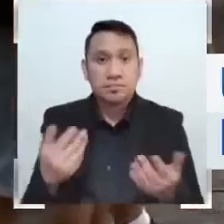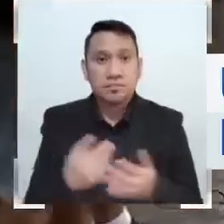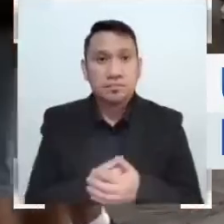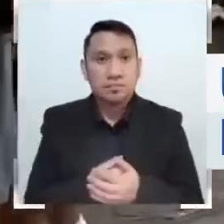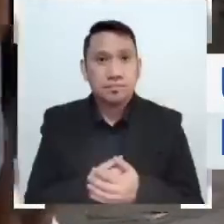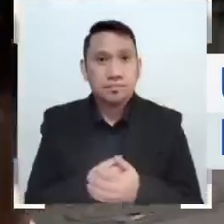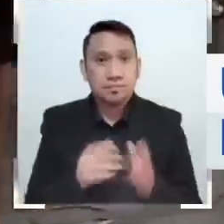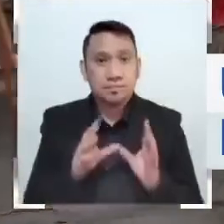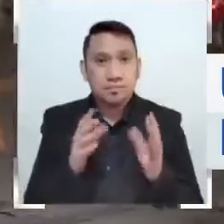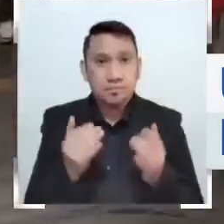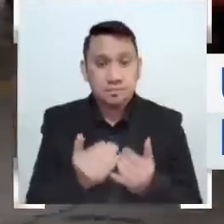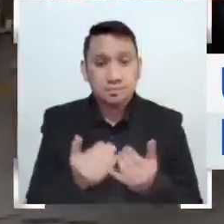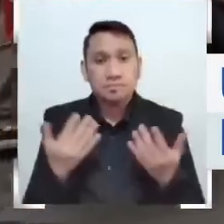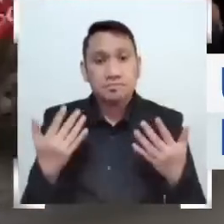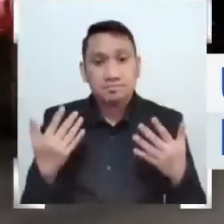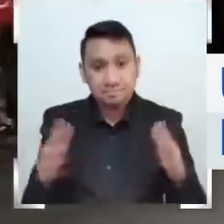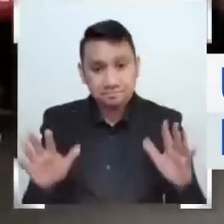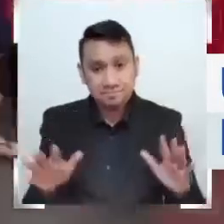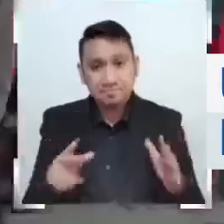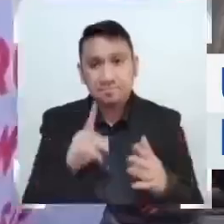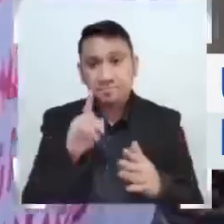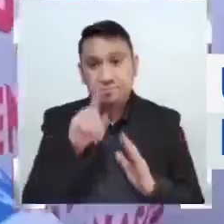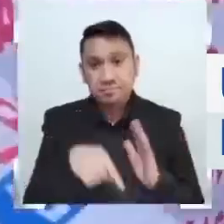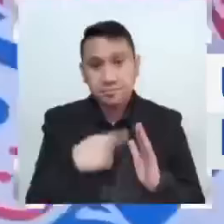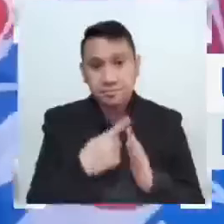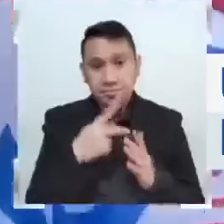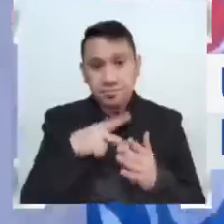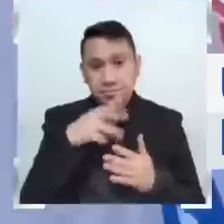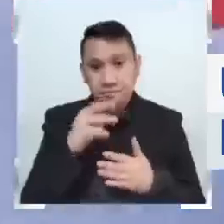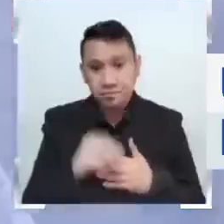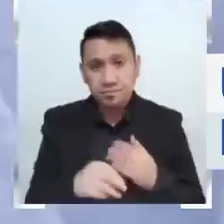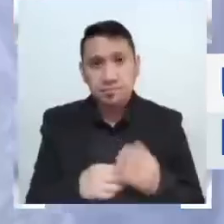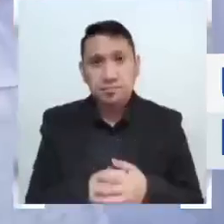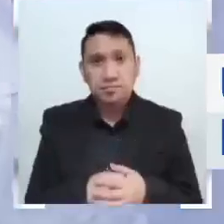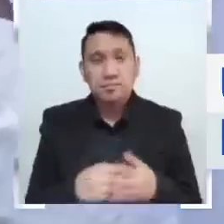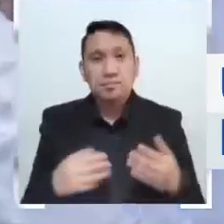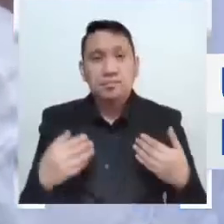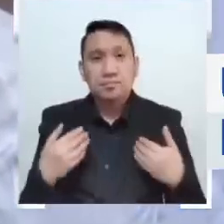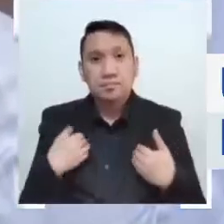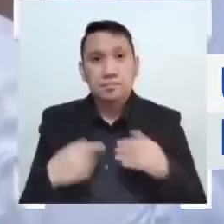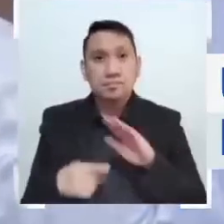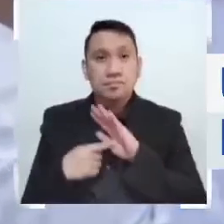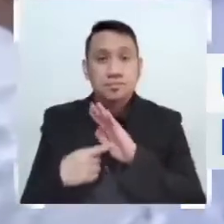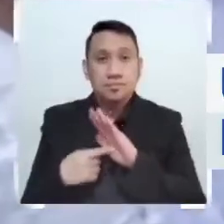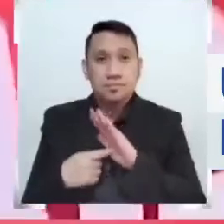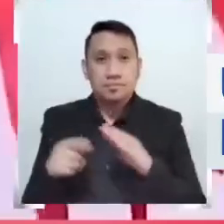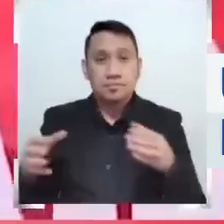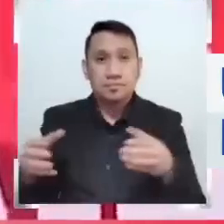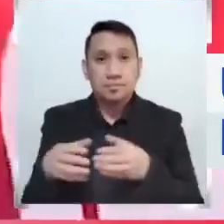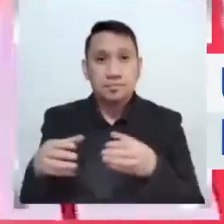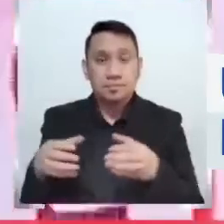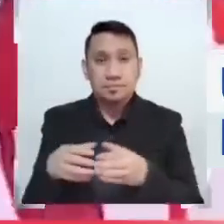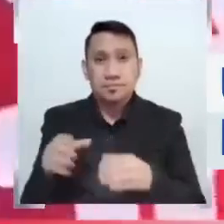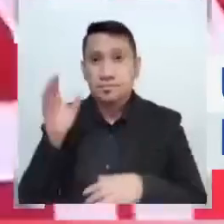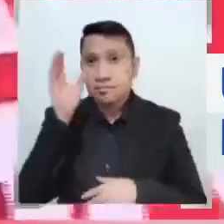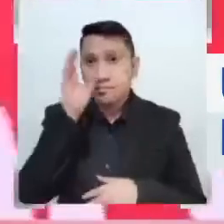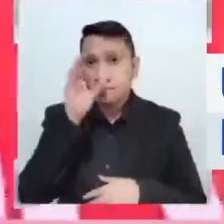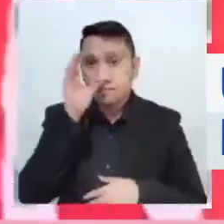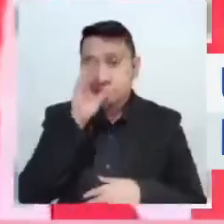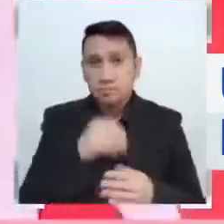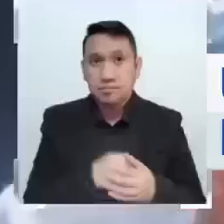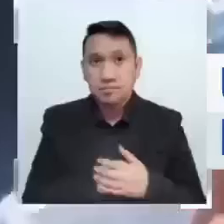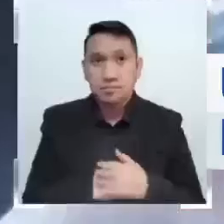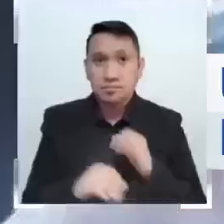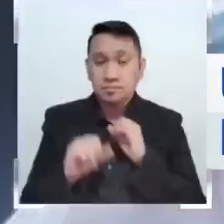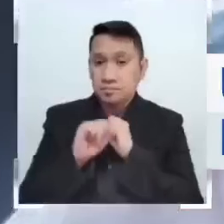nag-disperse sa mga ralista matapos ang isang oras na programa. Nagsagawa rin ng kilos protesta ang ilang grupo sa lungsod ng Cebu. Panawagan nila sa